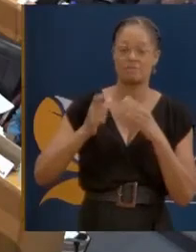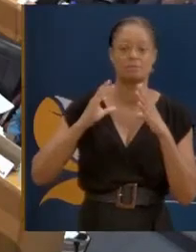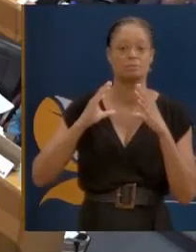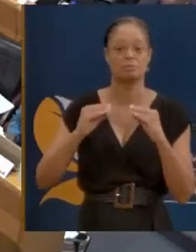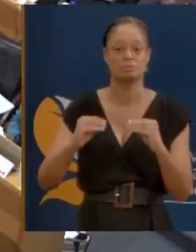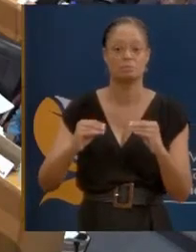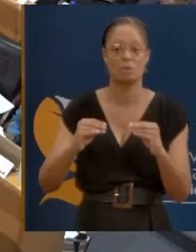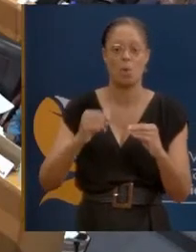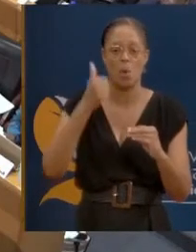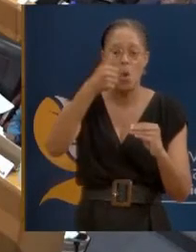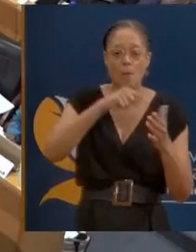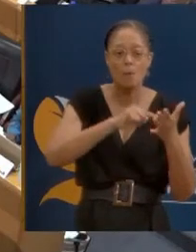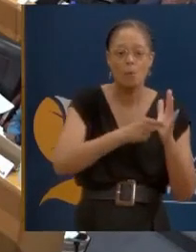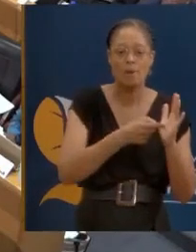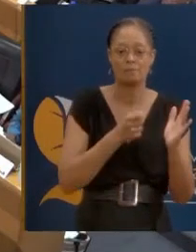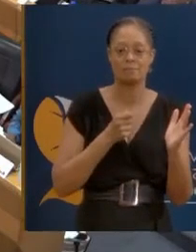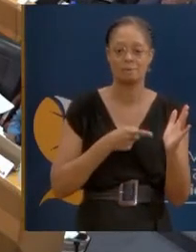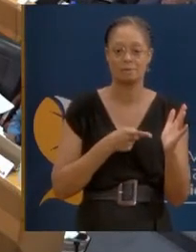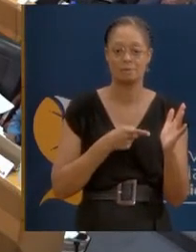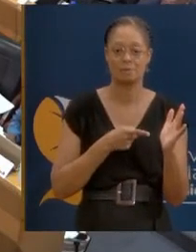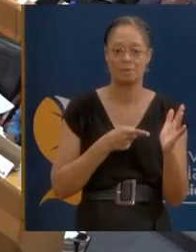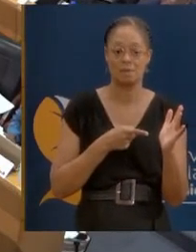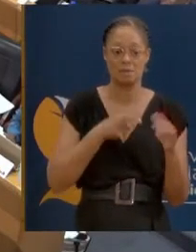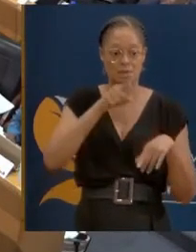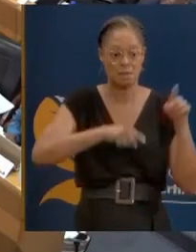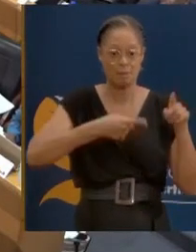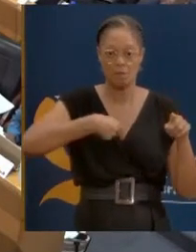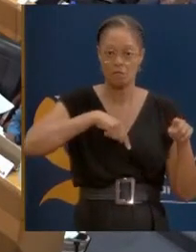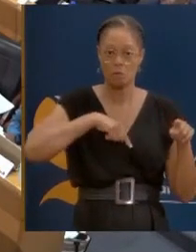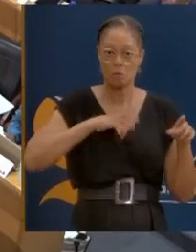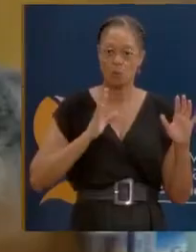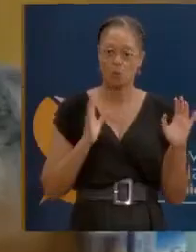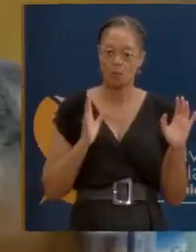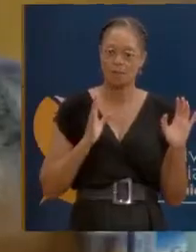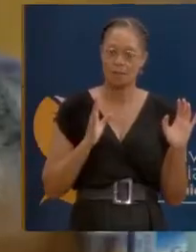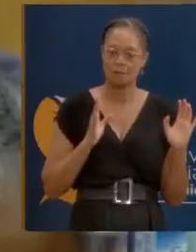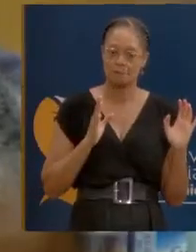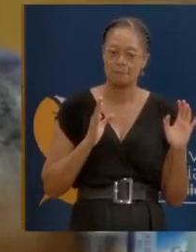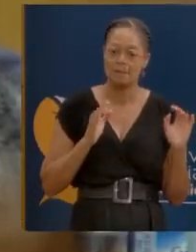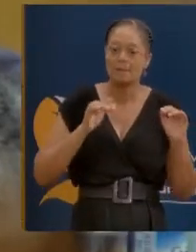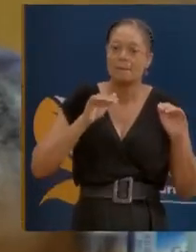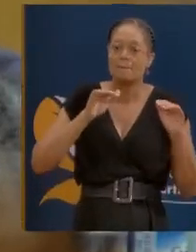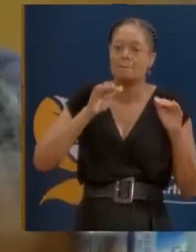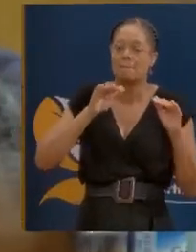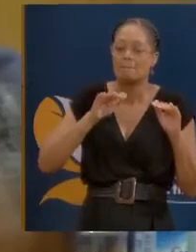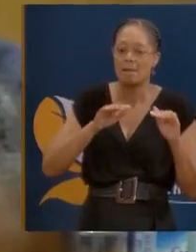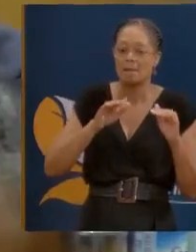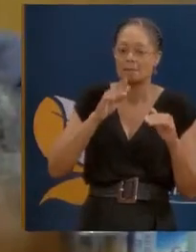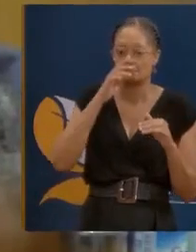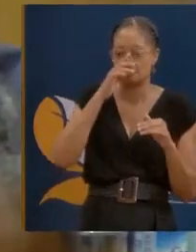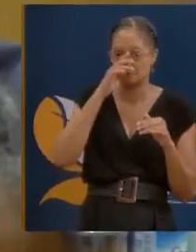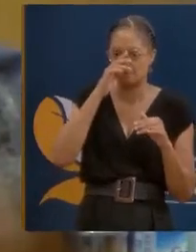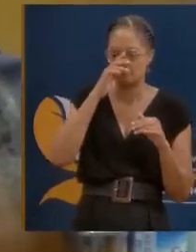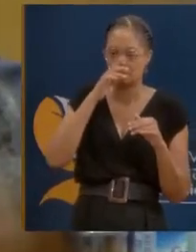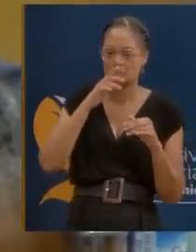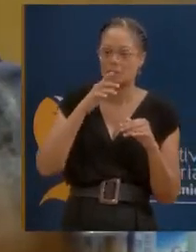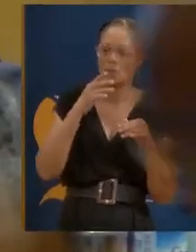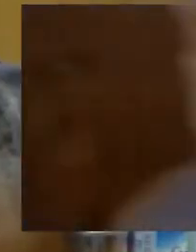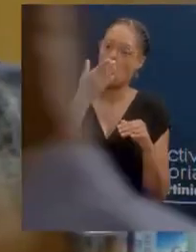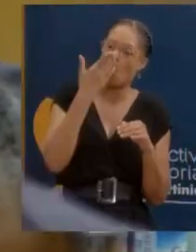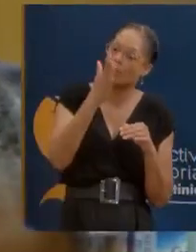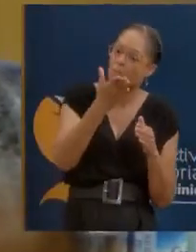un seul point, le seul point qui dépend de nous. Mais tout le reste qui dépend des